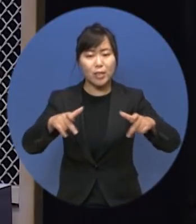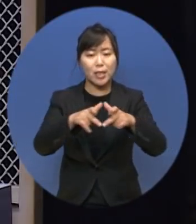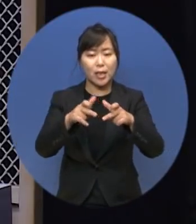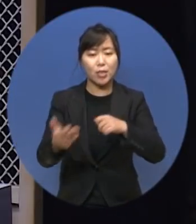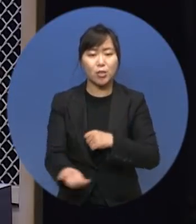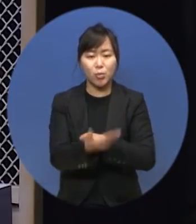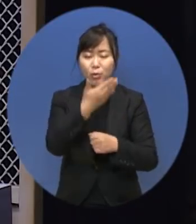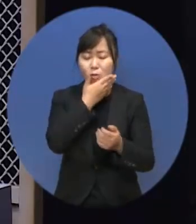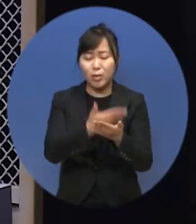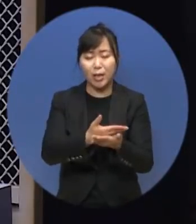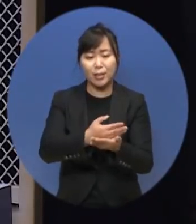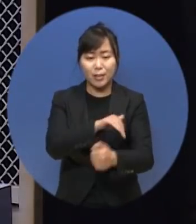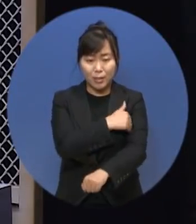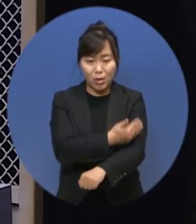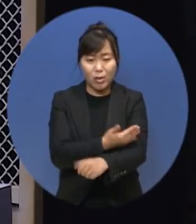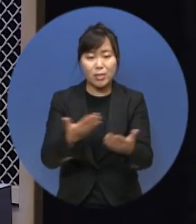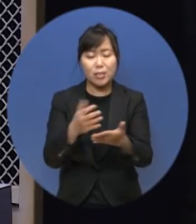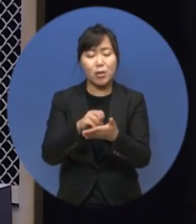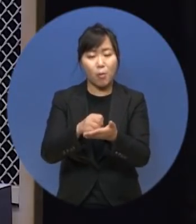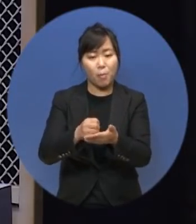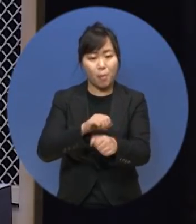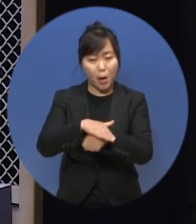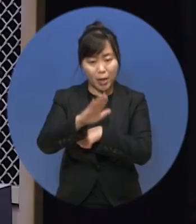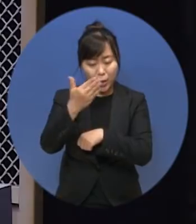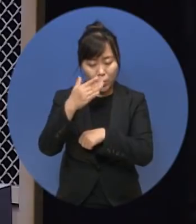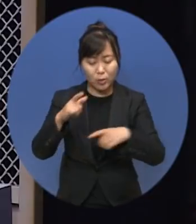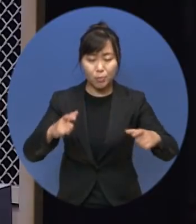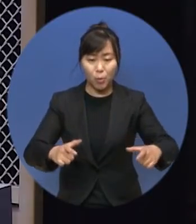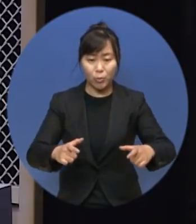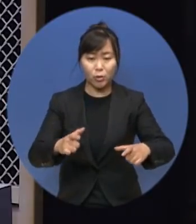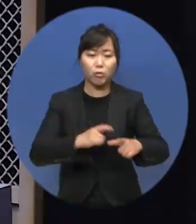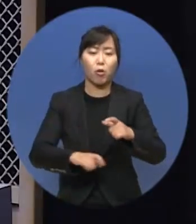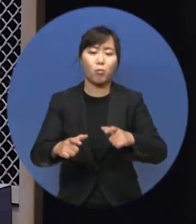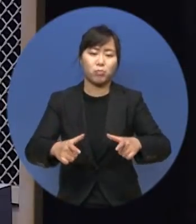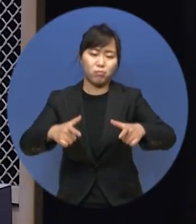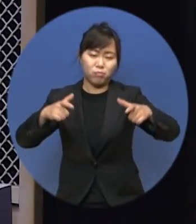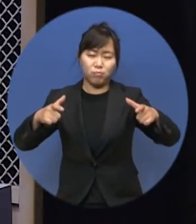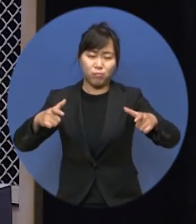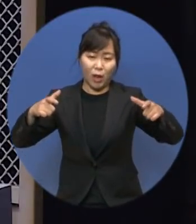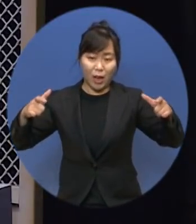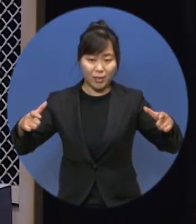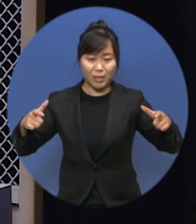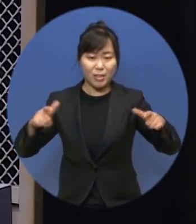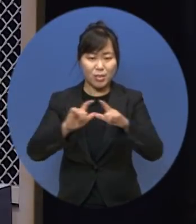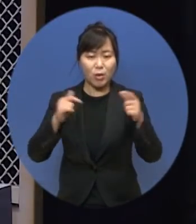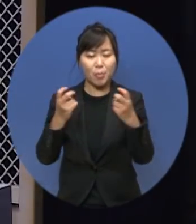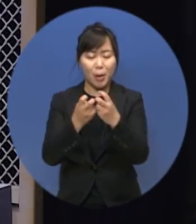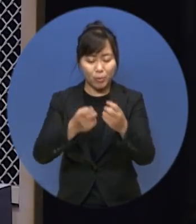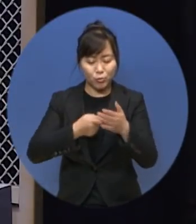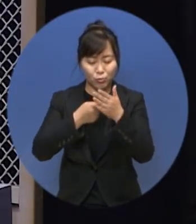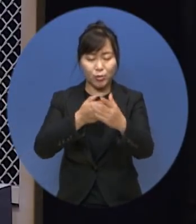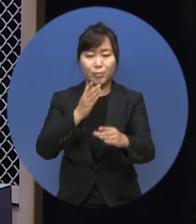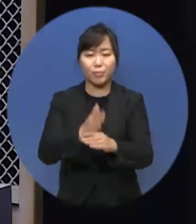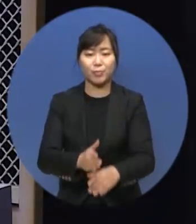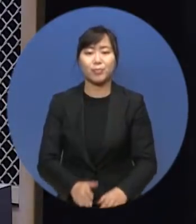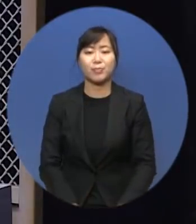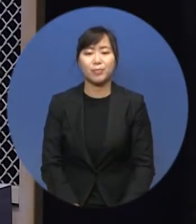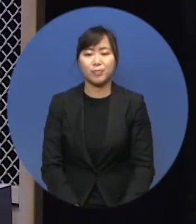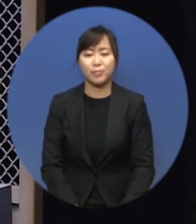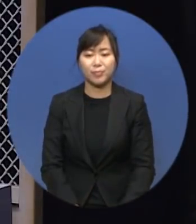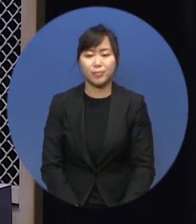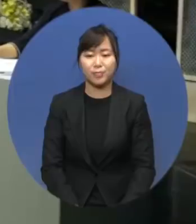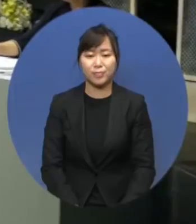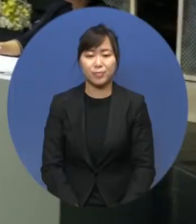여러분들의 귀한 재능이 직업화가 되고 그 범위를 더욱 넓혀 나갈 수 있도록 다양한 방법을 추진하고 있습니다.